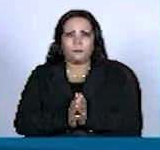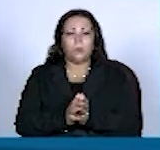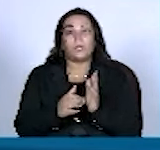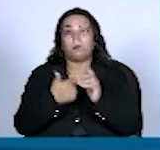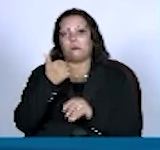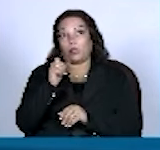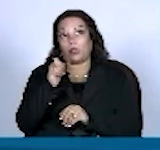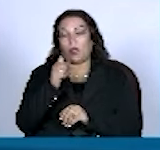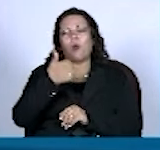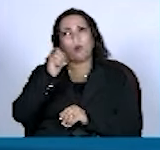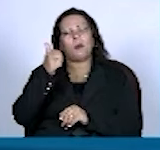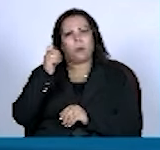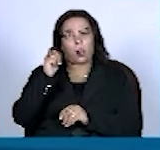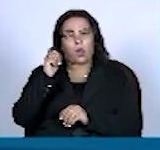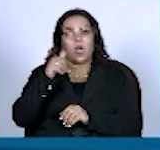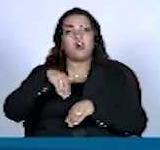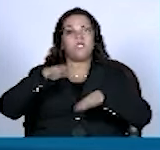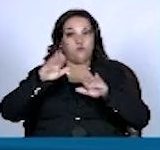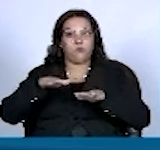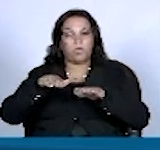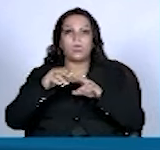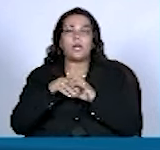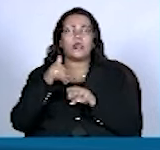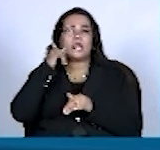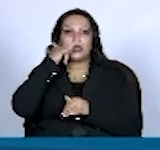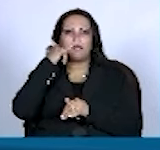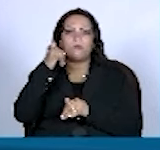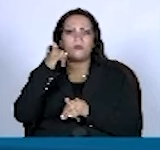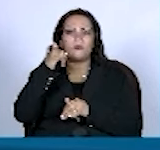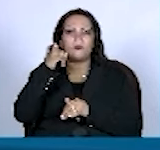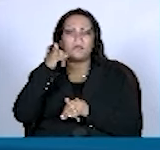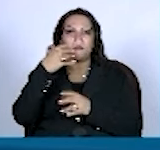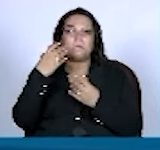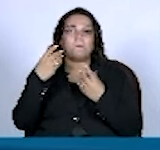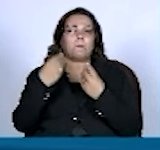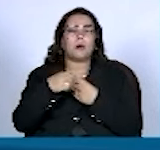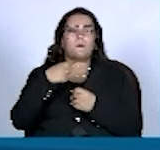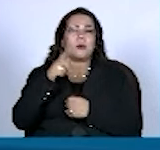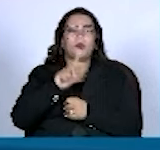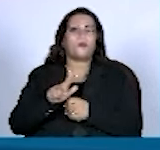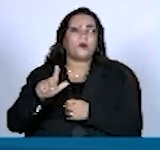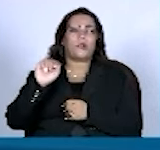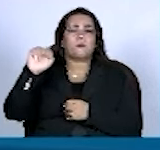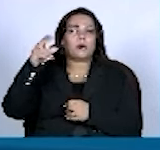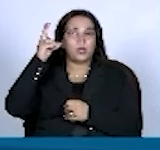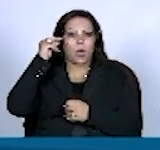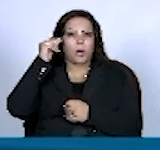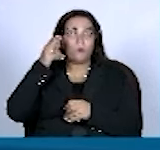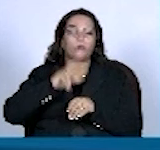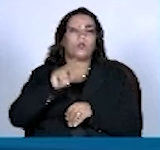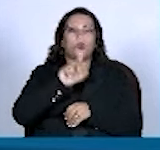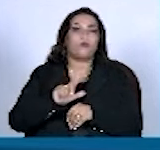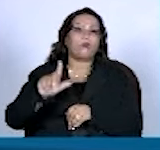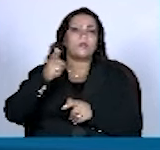بالامس او اول امس كان هناك حديث تليفوني ما بين بنيامين نتنياهو والرئيس الامريكي